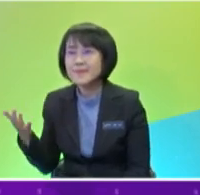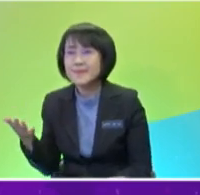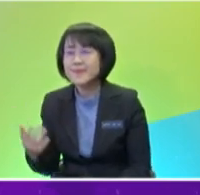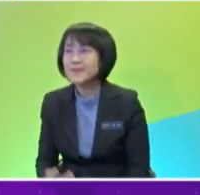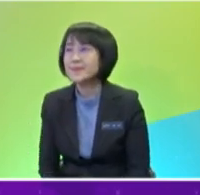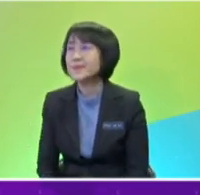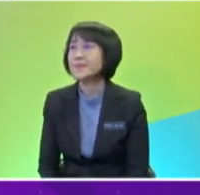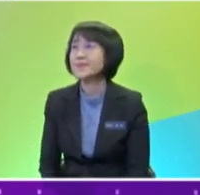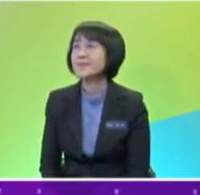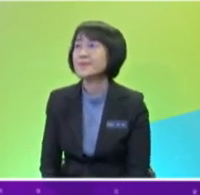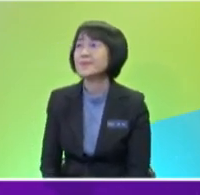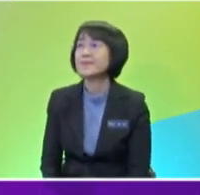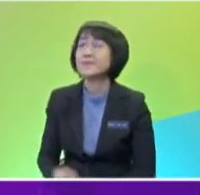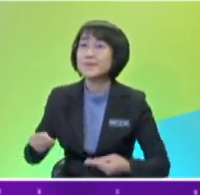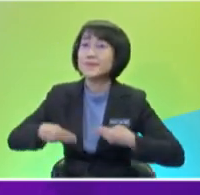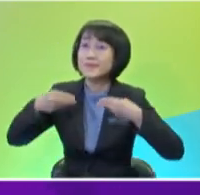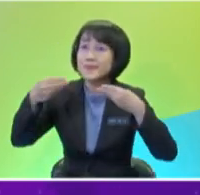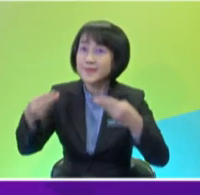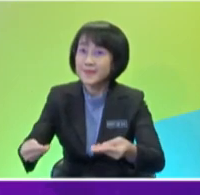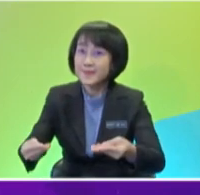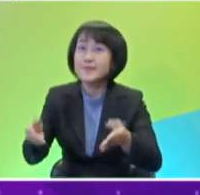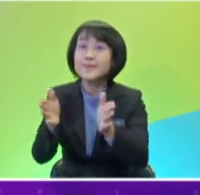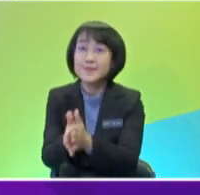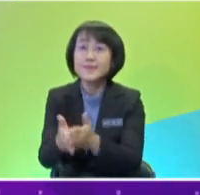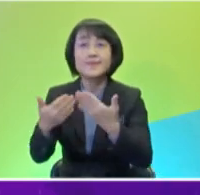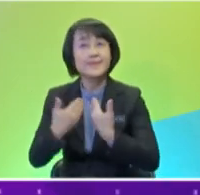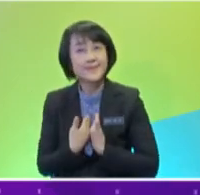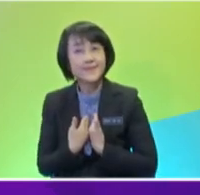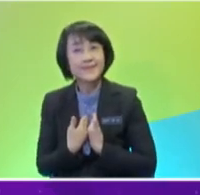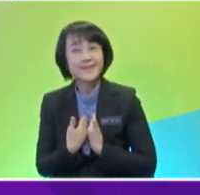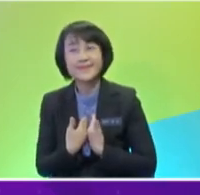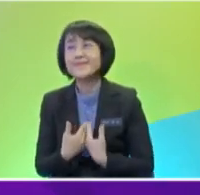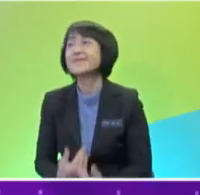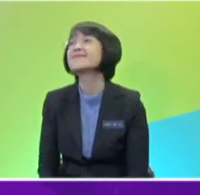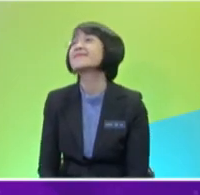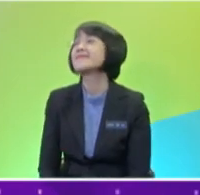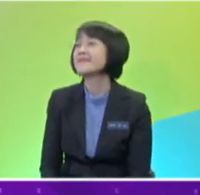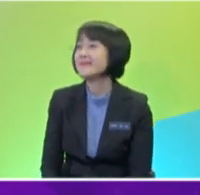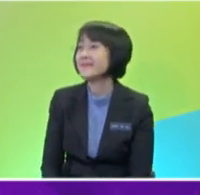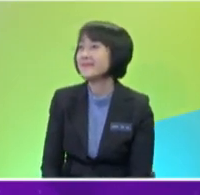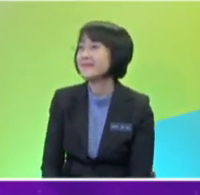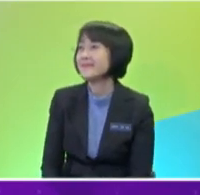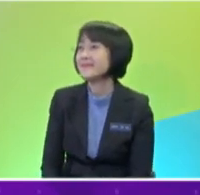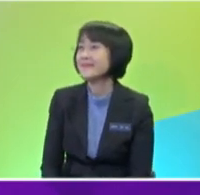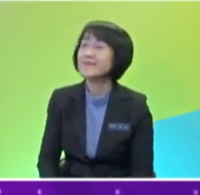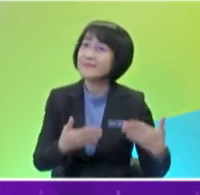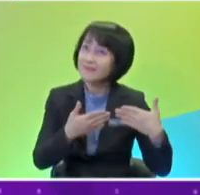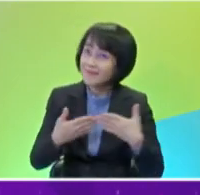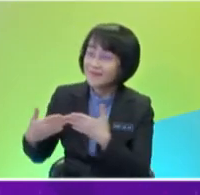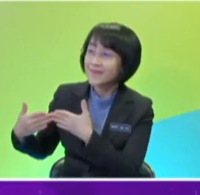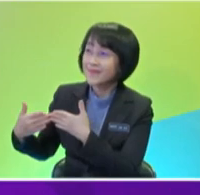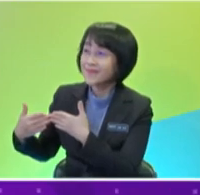menghormatinya pertama adalah beri salam oke untuk yang seterusnya